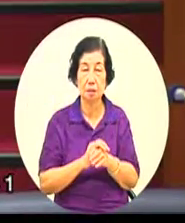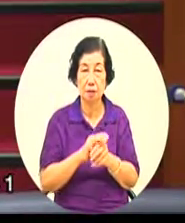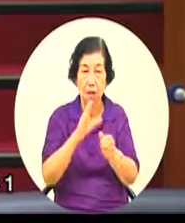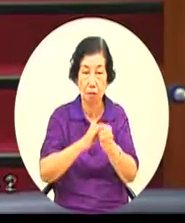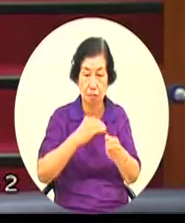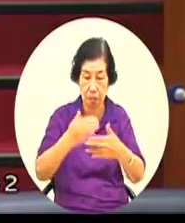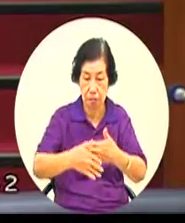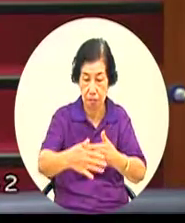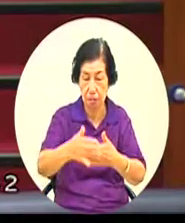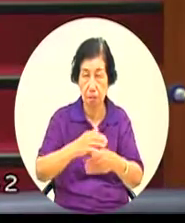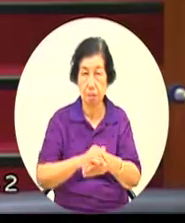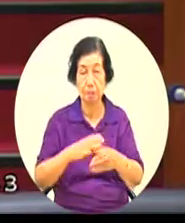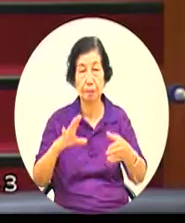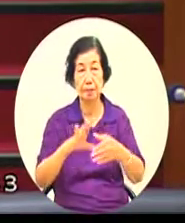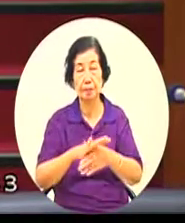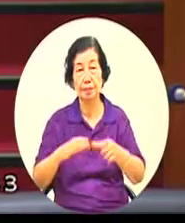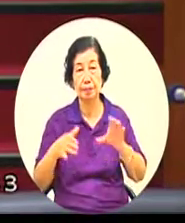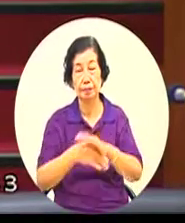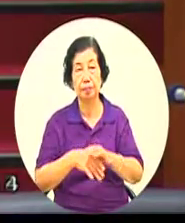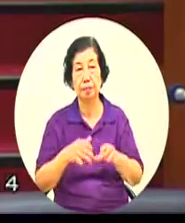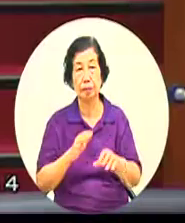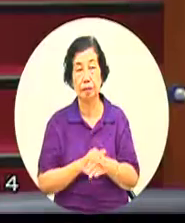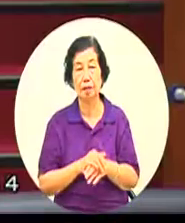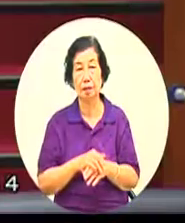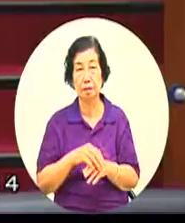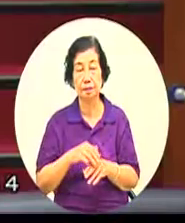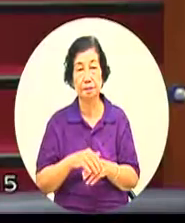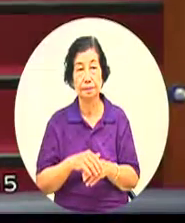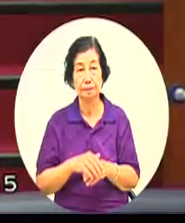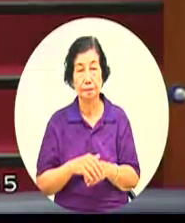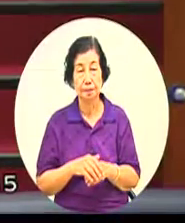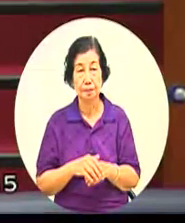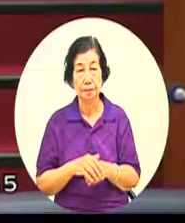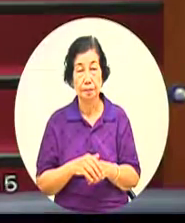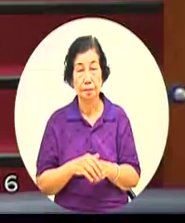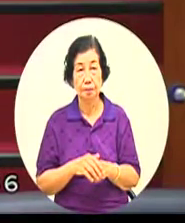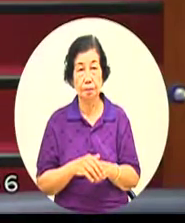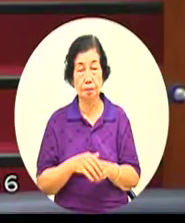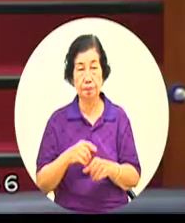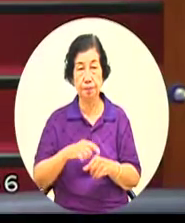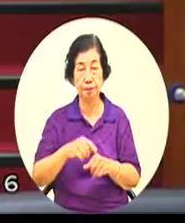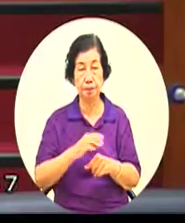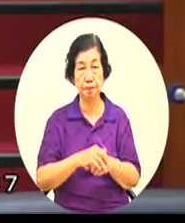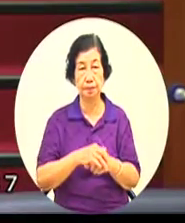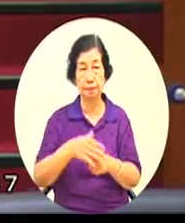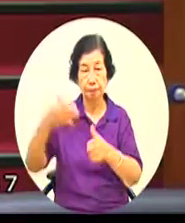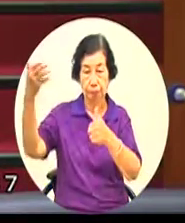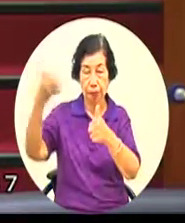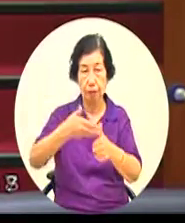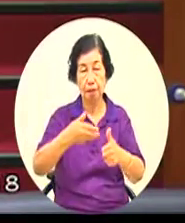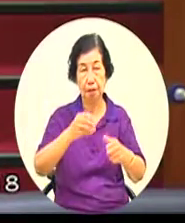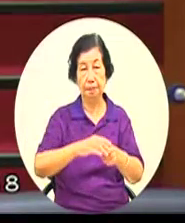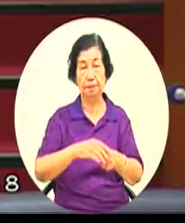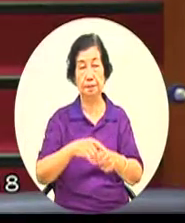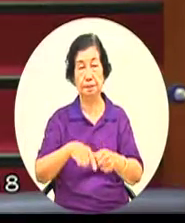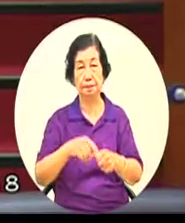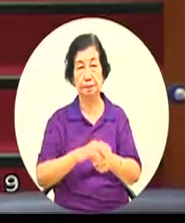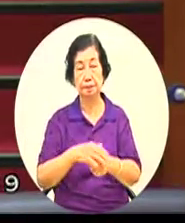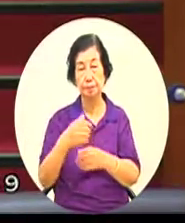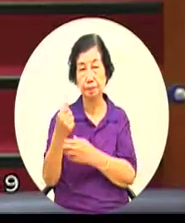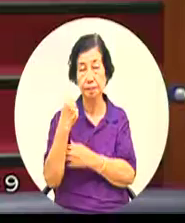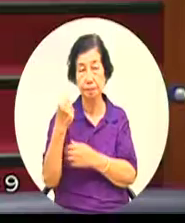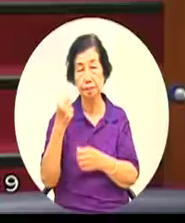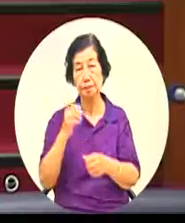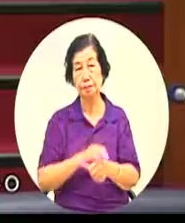者是所有冈卡纳姆的这个传承都有这样的一个努力了。但是我刚才提到